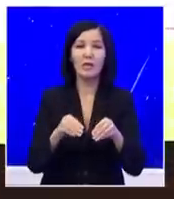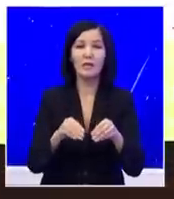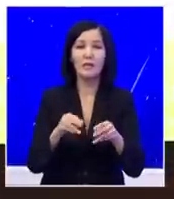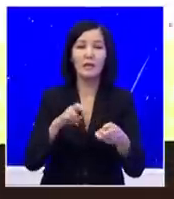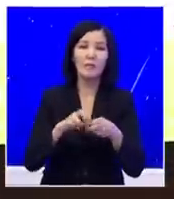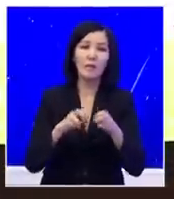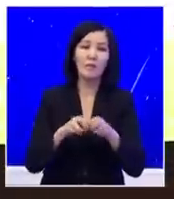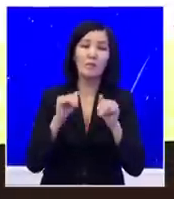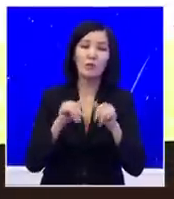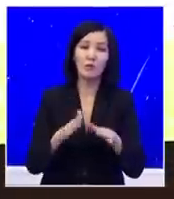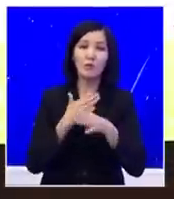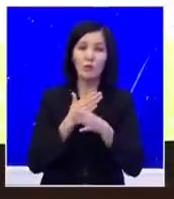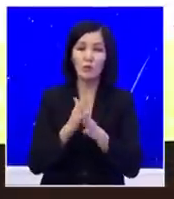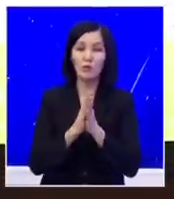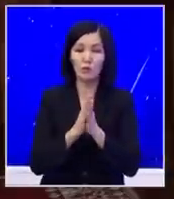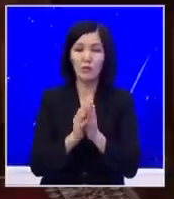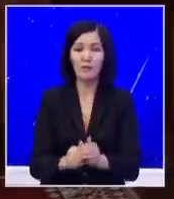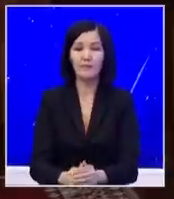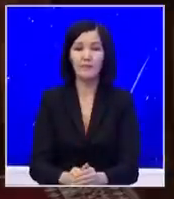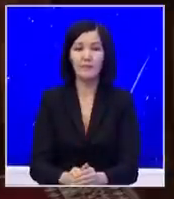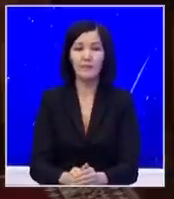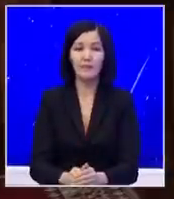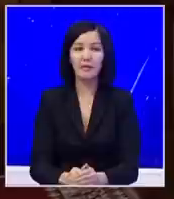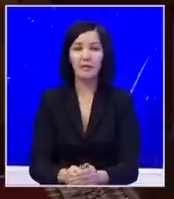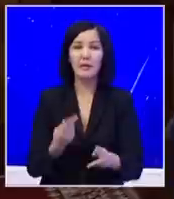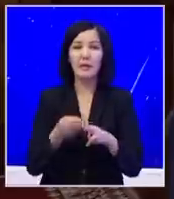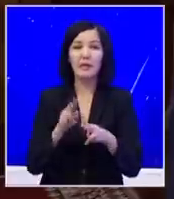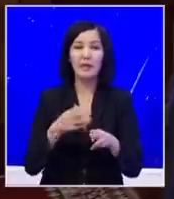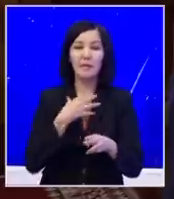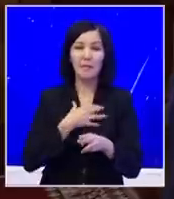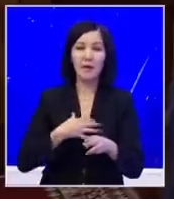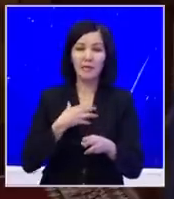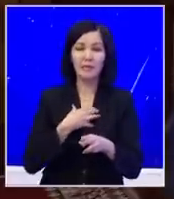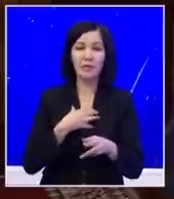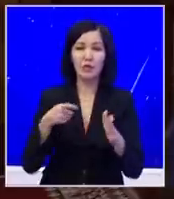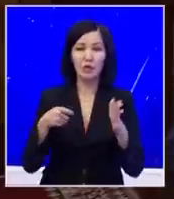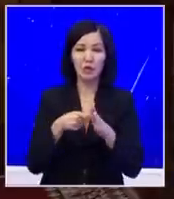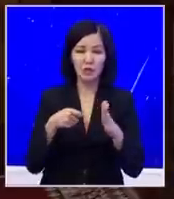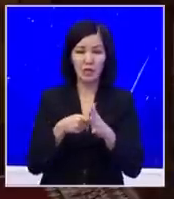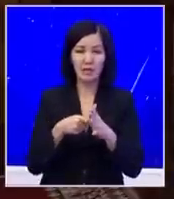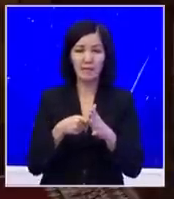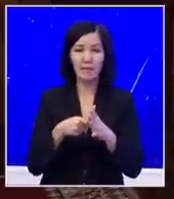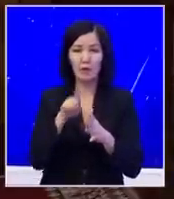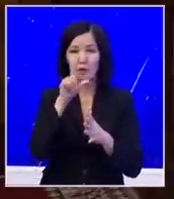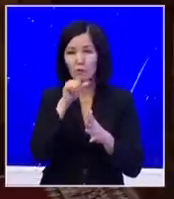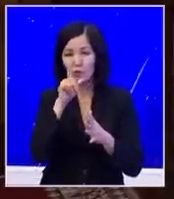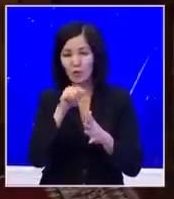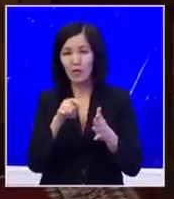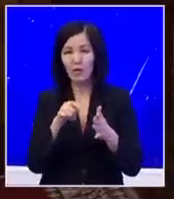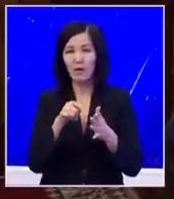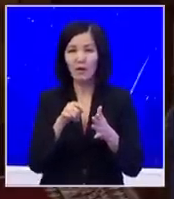мәселесін шешуге жәрдемдесуін сұрай келген екен. Бізде ең маңызды ол жем. Өткені жем ол